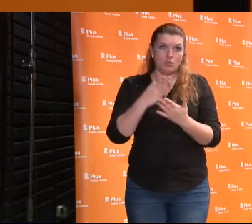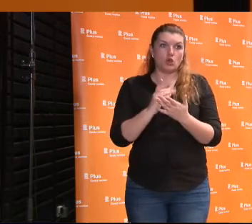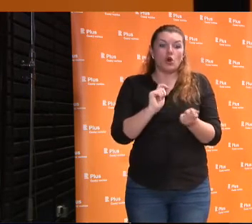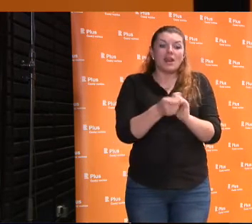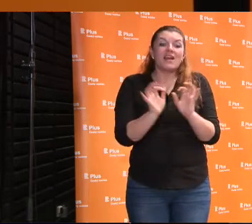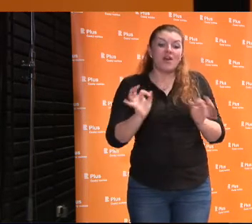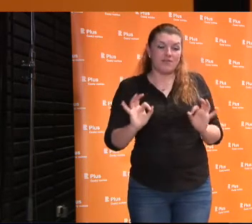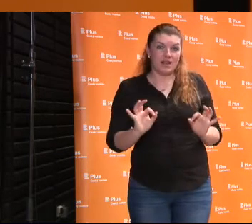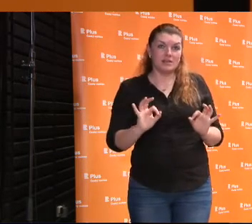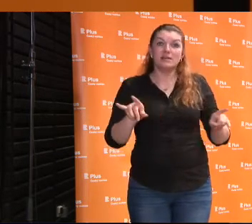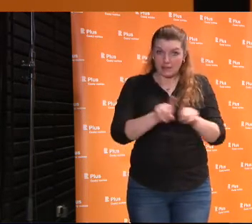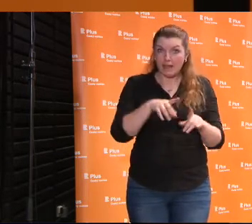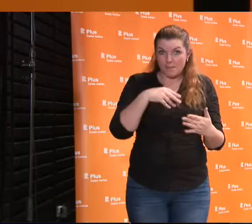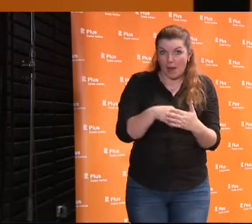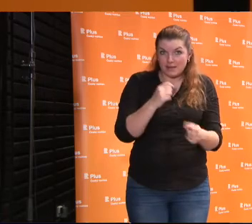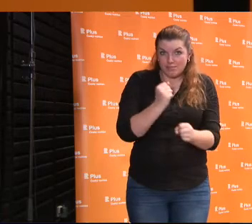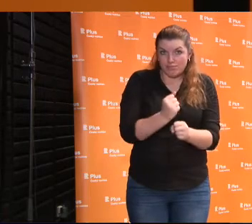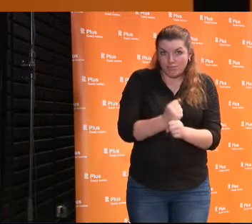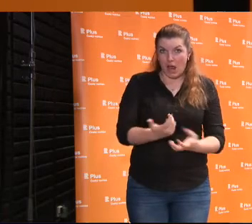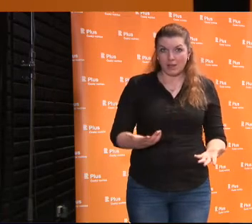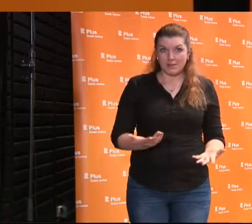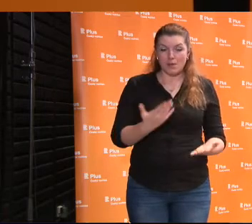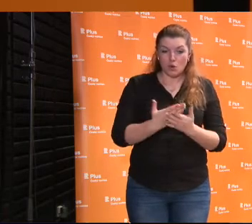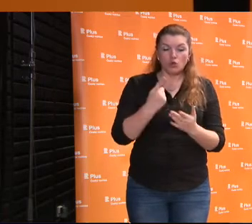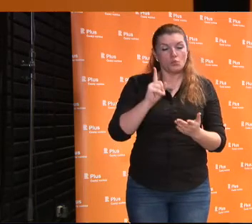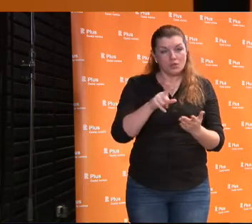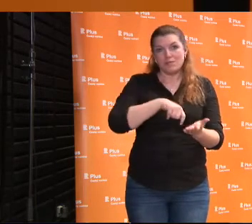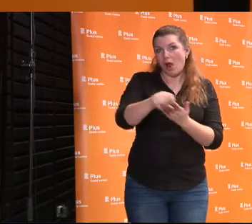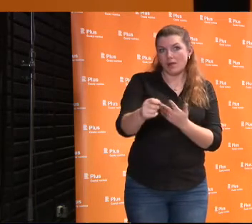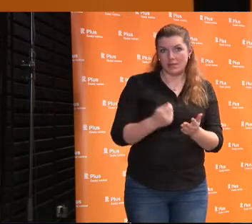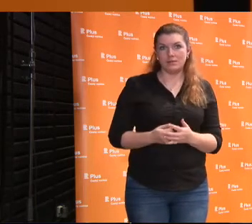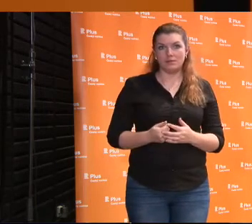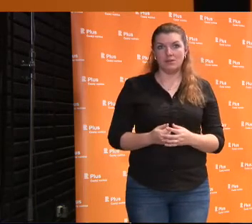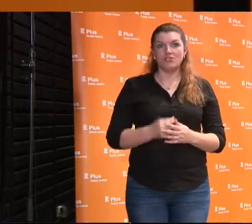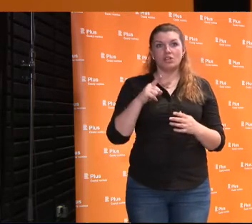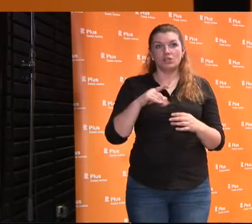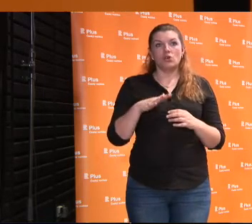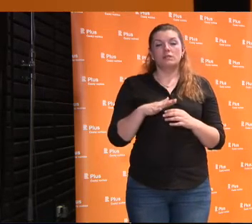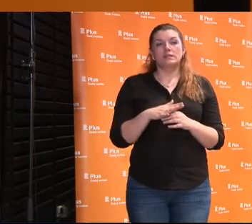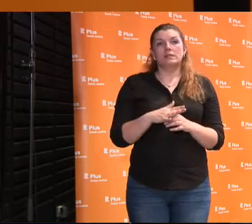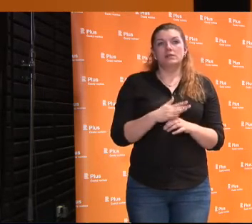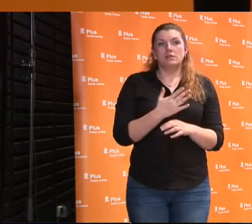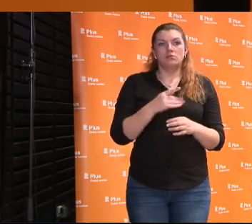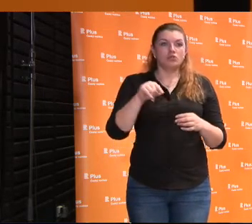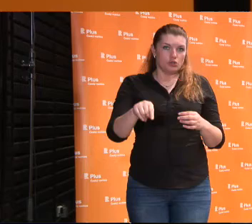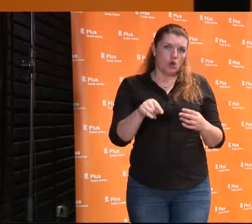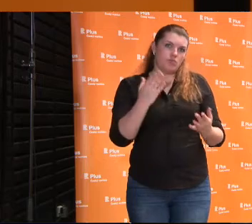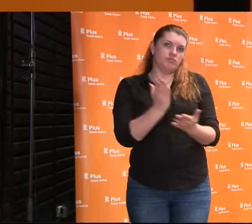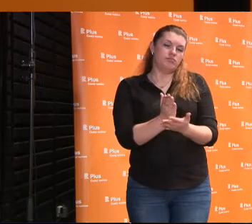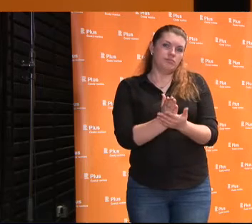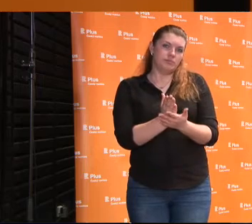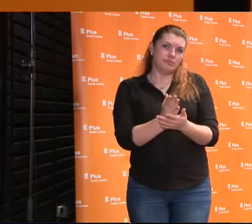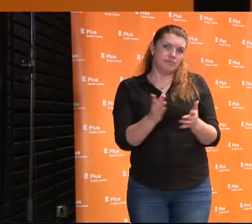práce. A v ten okamžik to financovat odpovídajícím způsobem. A po mém soudu, protože to odpovídá